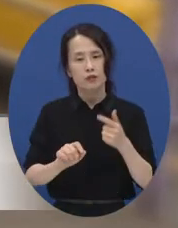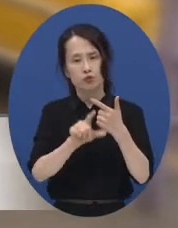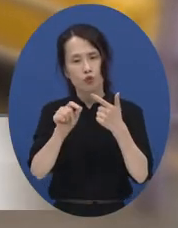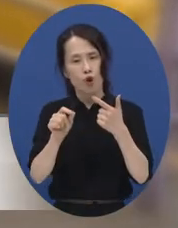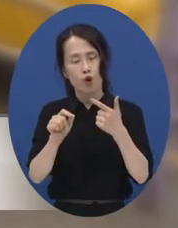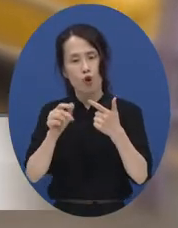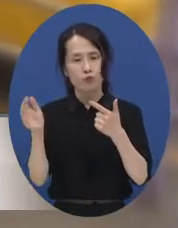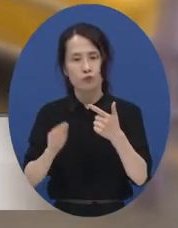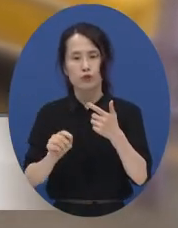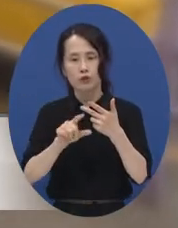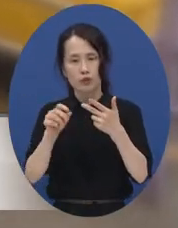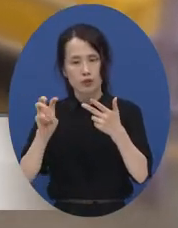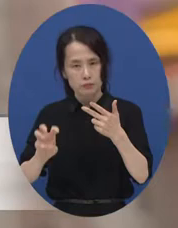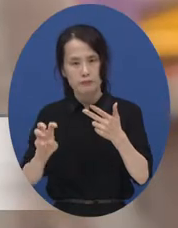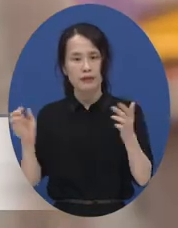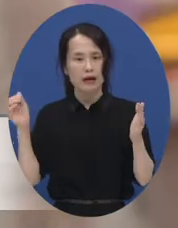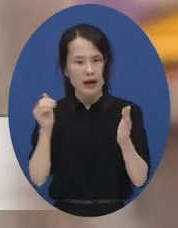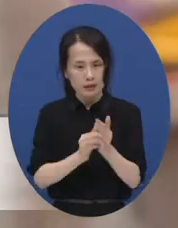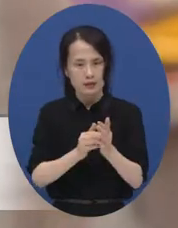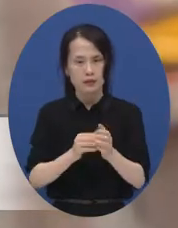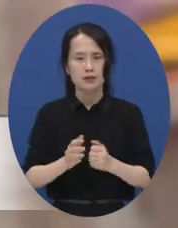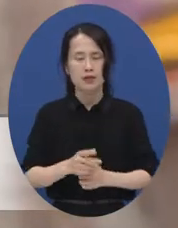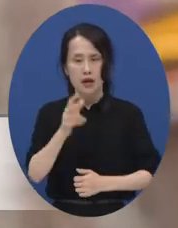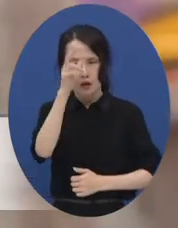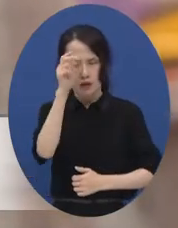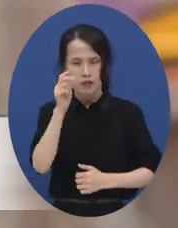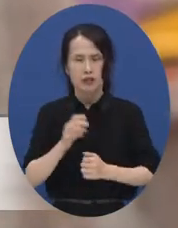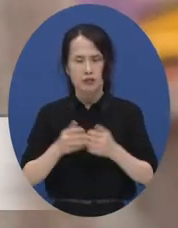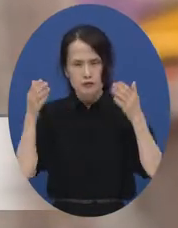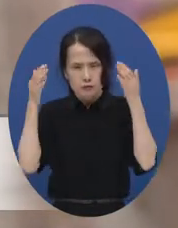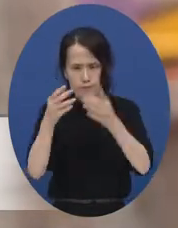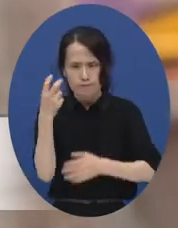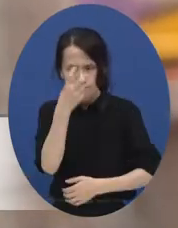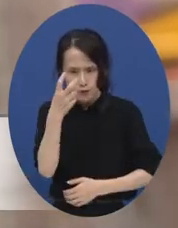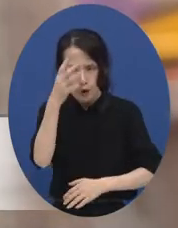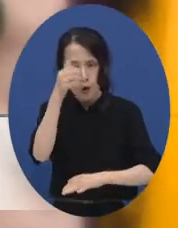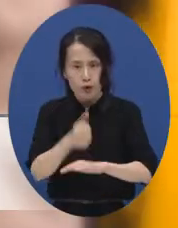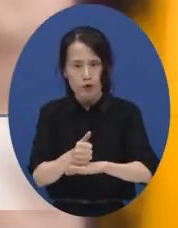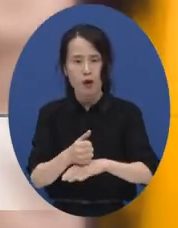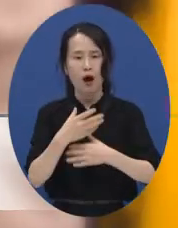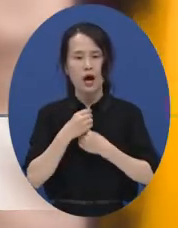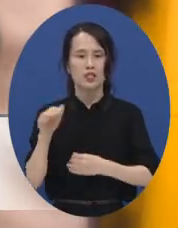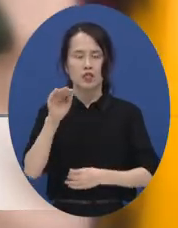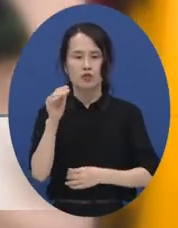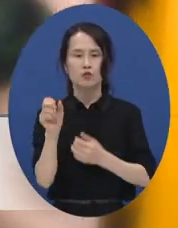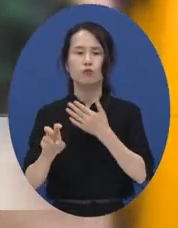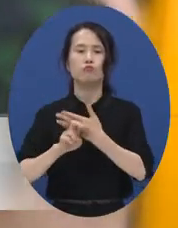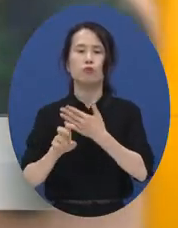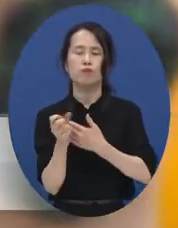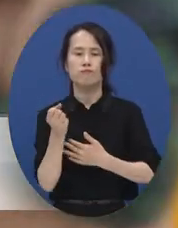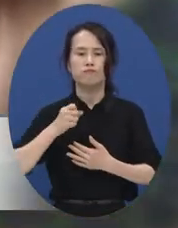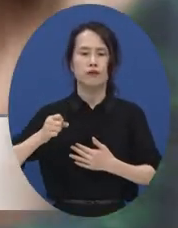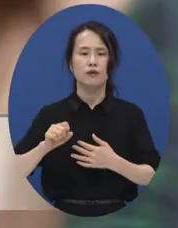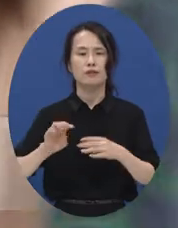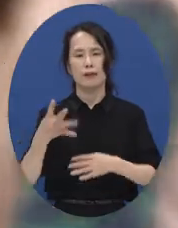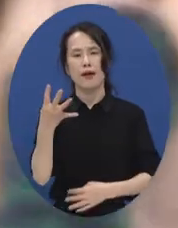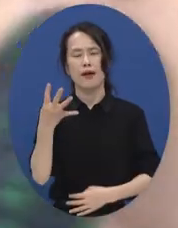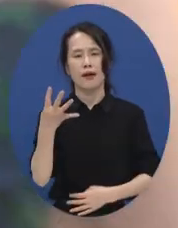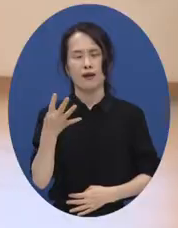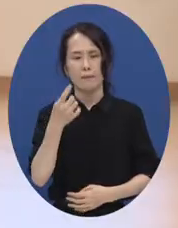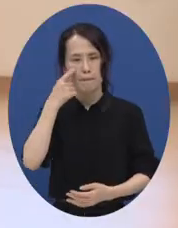6월부터 지난달 30일까지 경찰청 집중 점검 결과 안전기준을 위반한 차량이 400대 가까이